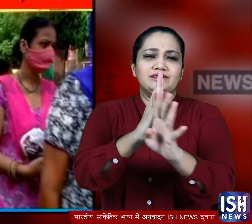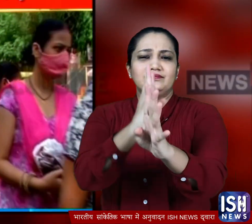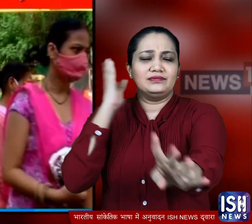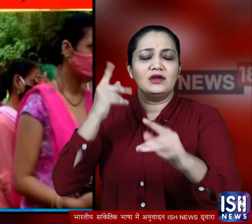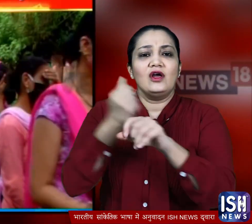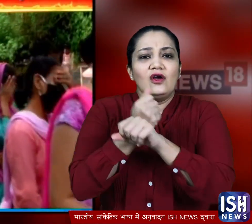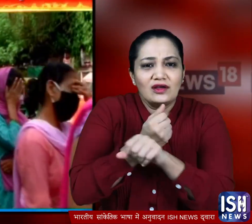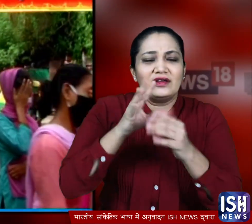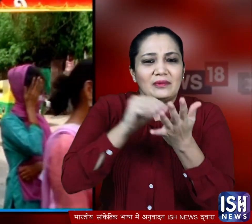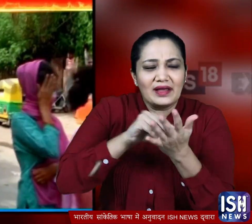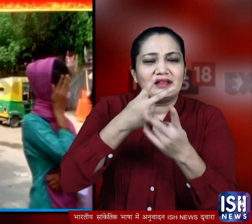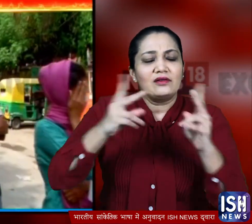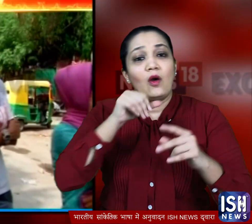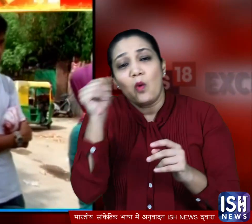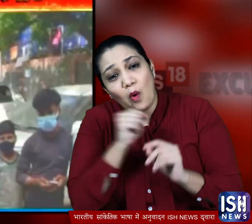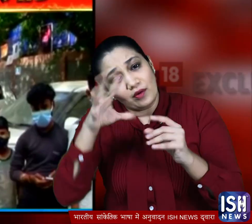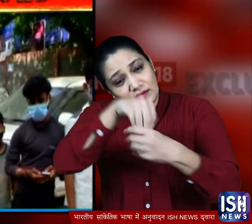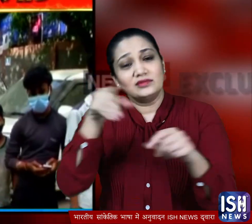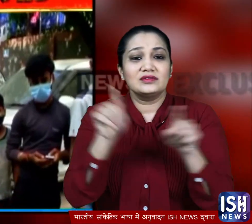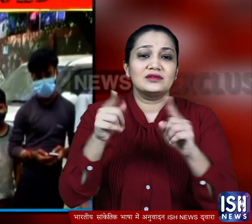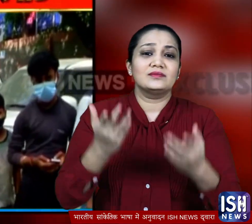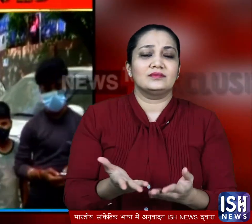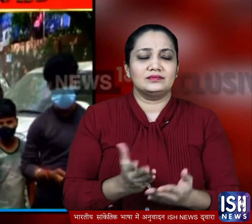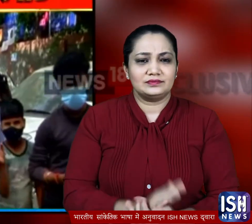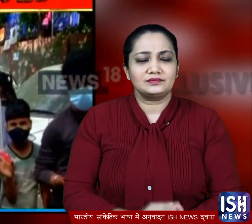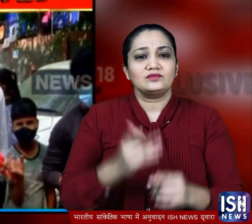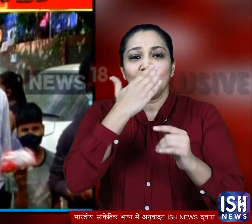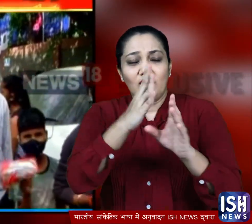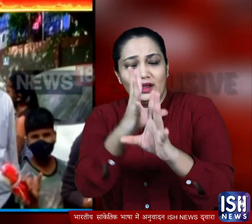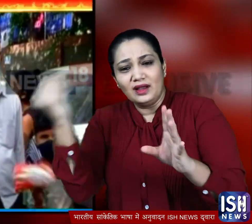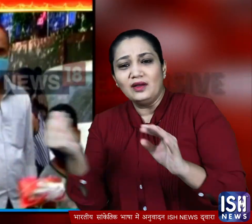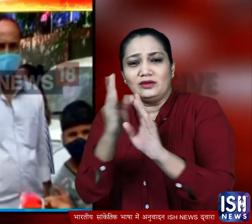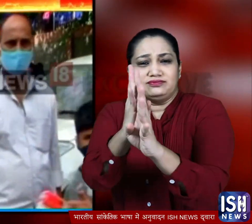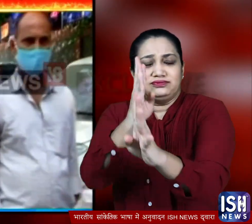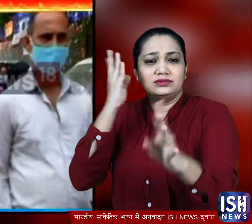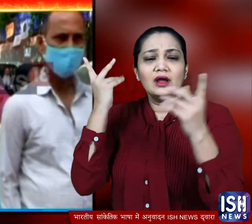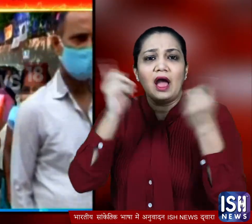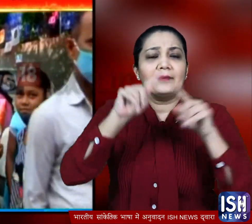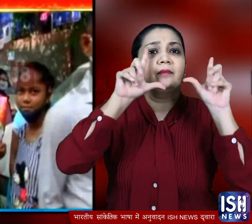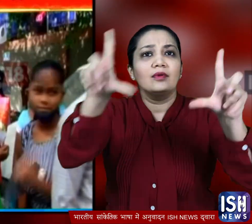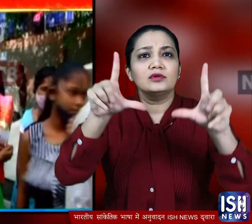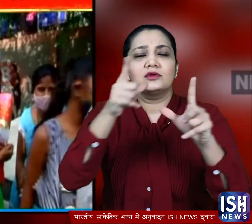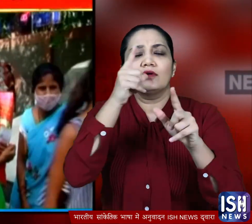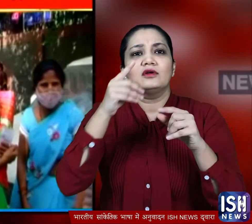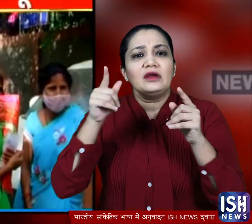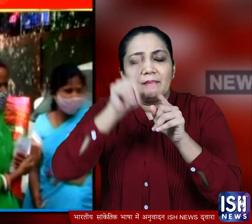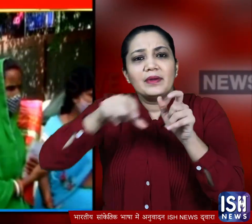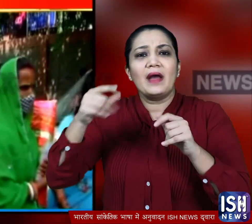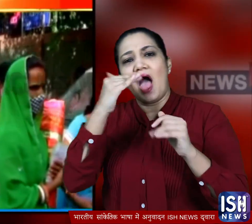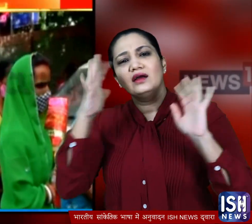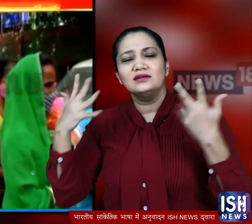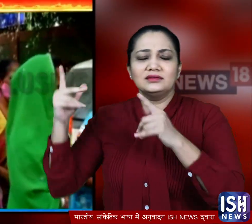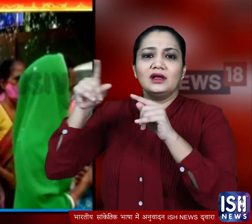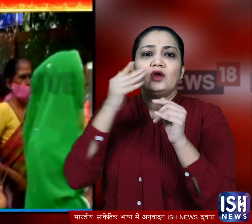मुफ्त अनाज पाने की होड़ में बुजुर्ग भी पीछे नहीं रहे। हद तो तब हो गई जब स्कूल के बाहर फ्री राशन का पोस्टर देखकर वो लोग भी अनाज लेने पहुंच